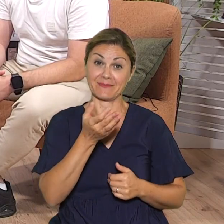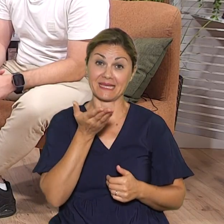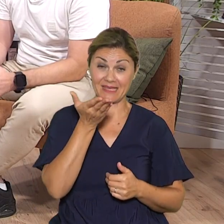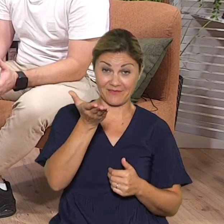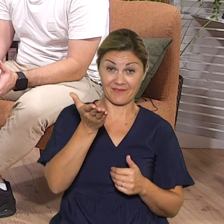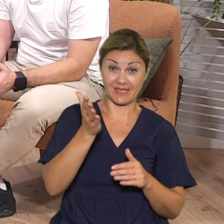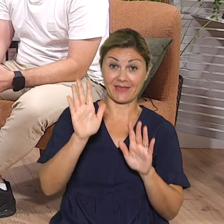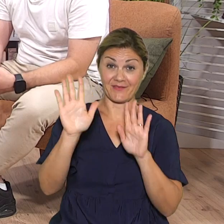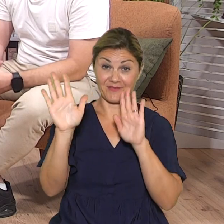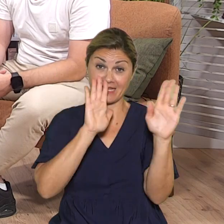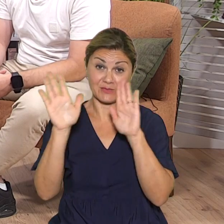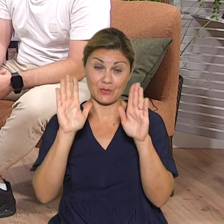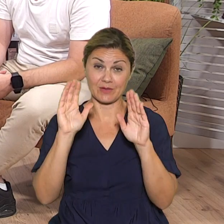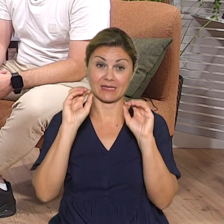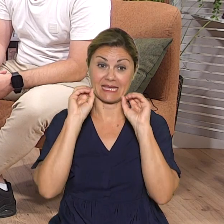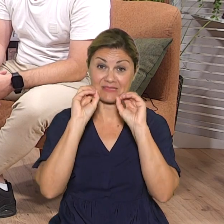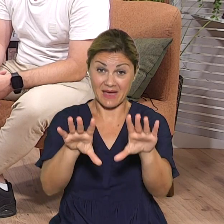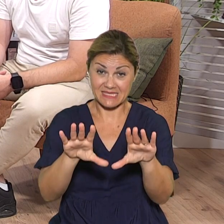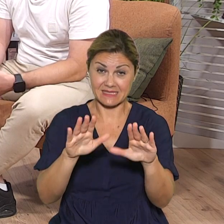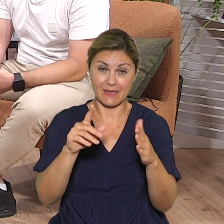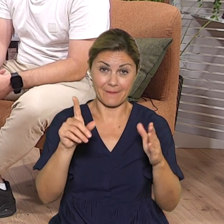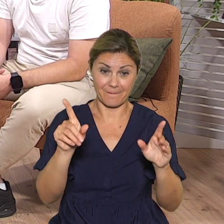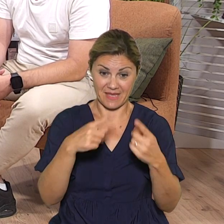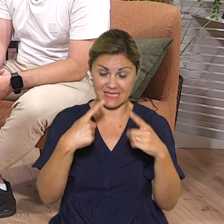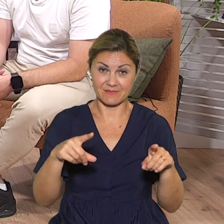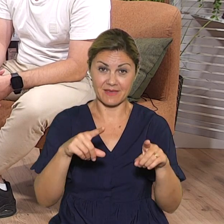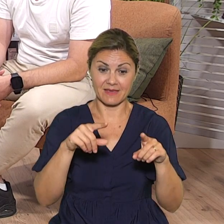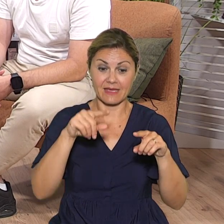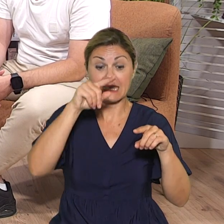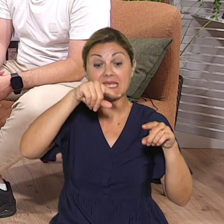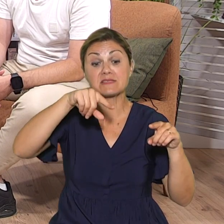komentiraju vaši kolege vaše uratke? Jesu li zadovoljni?